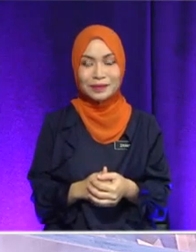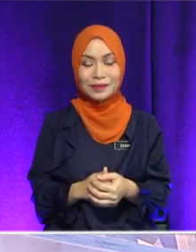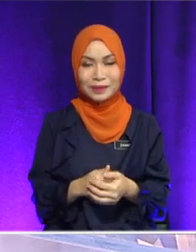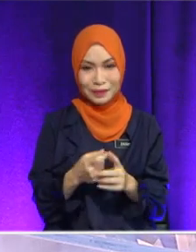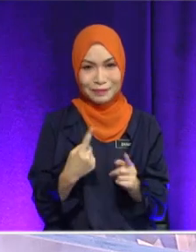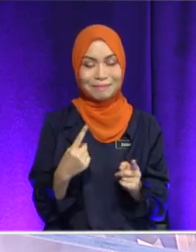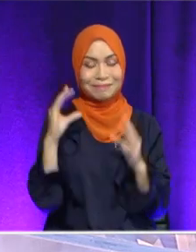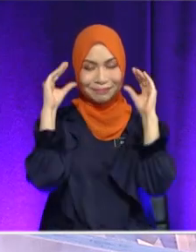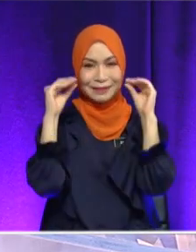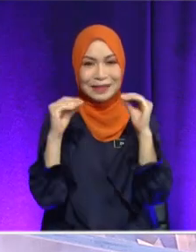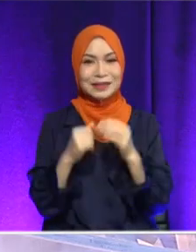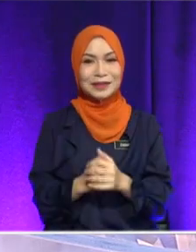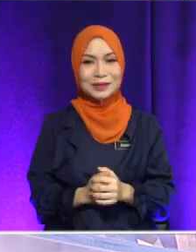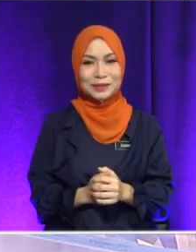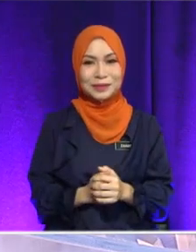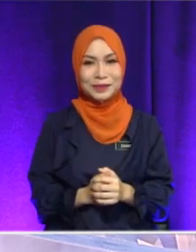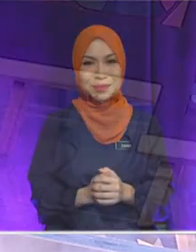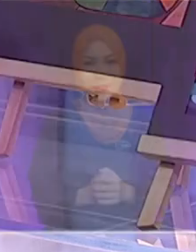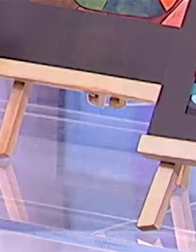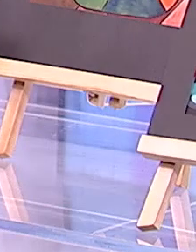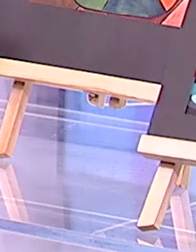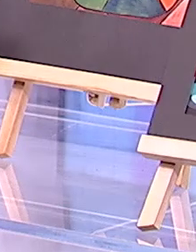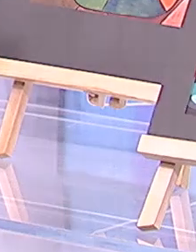daripadache jangan kemana-mana